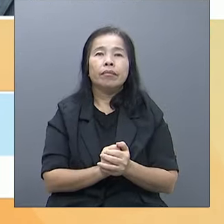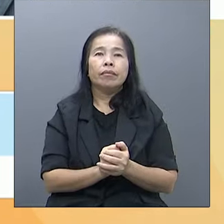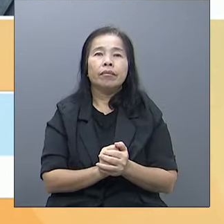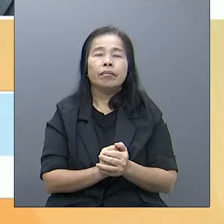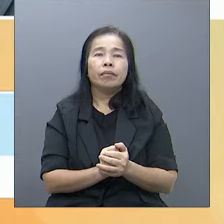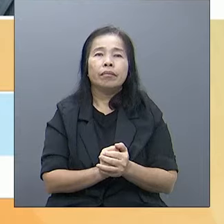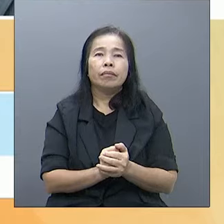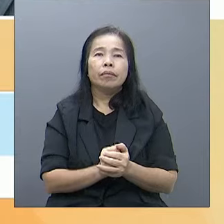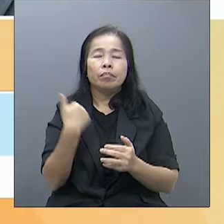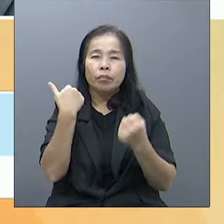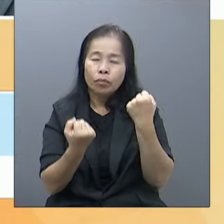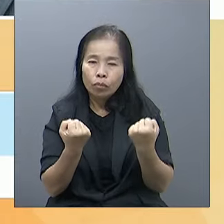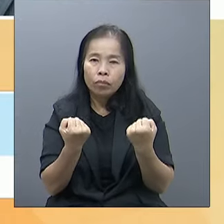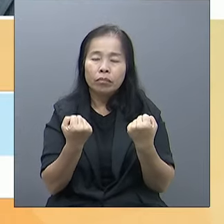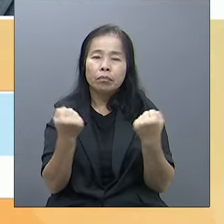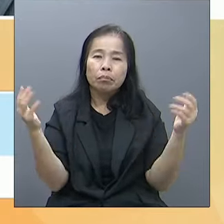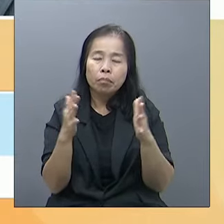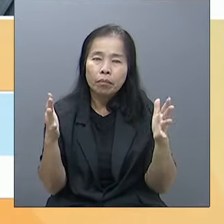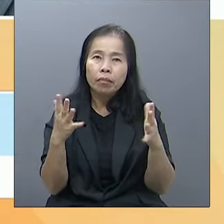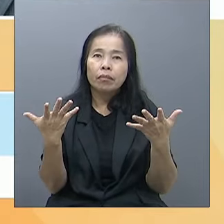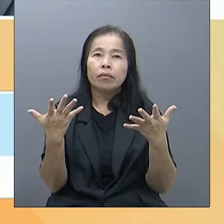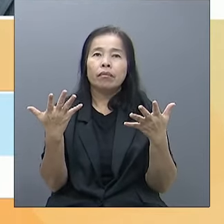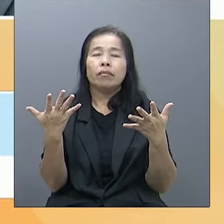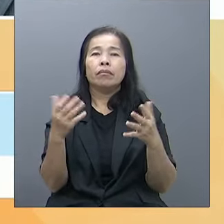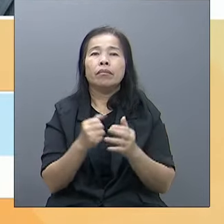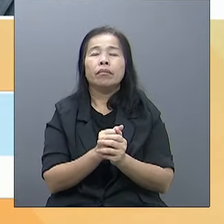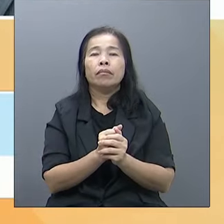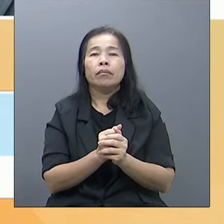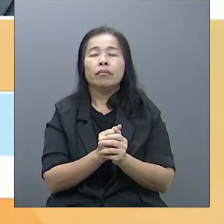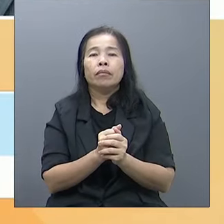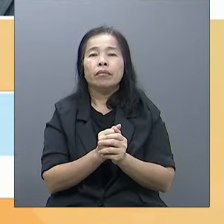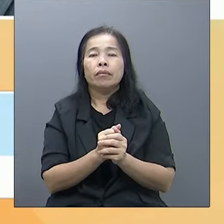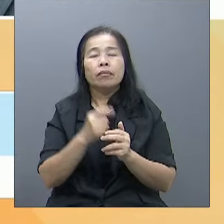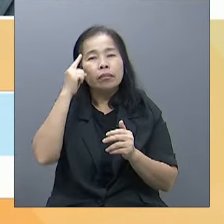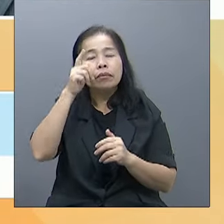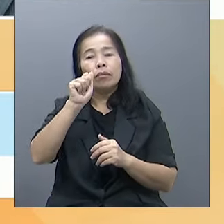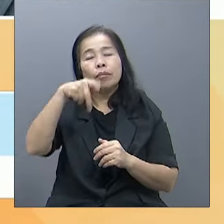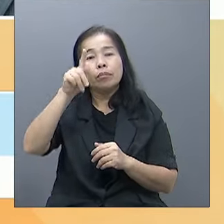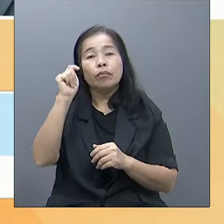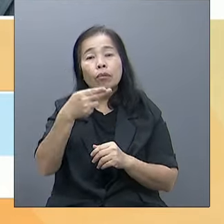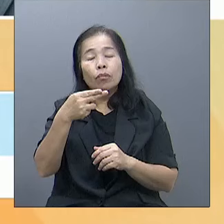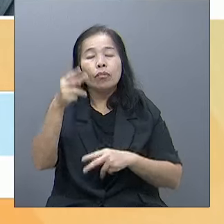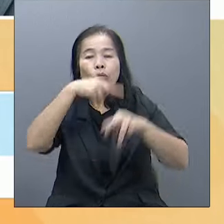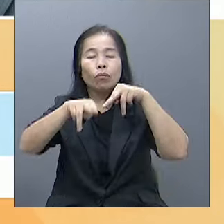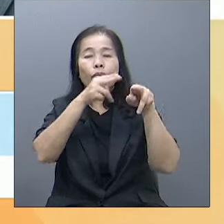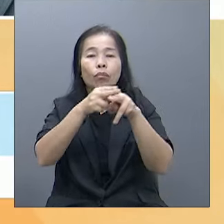ดาเขามียานพาหนะเยอะซึ่งถ้าดูแลเนี่ยก็น่าจะดูแลได้ดีกว่ าน ะครับก็ยินดีนะครับ